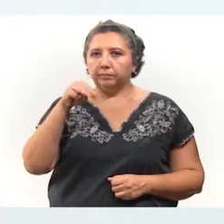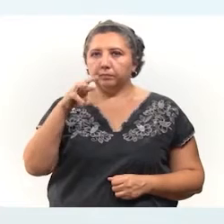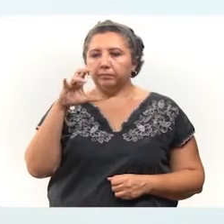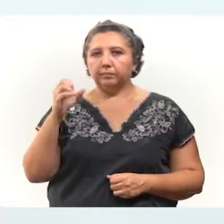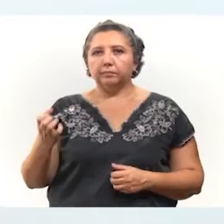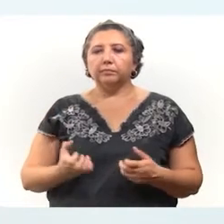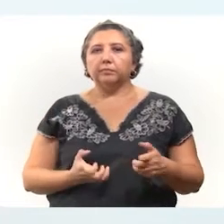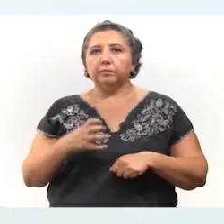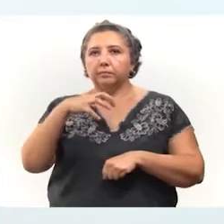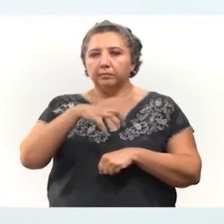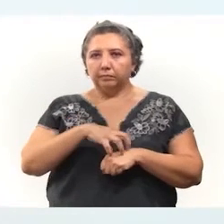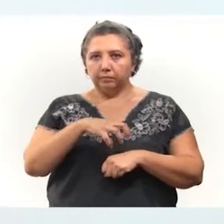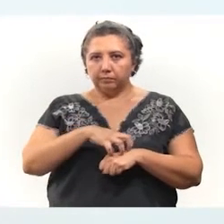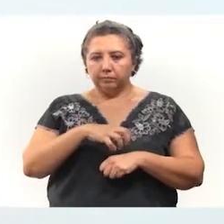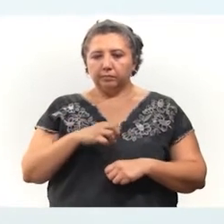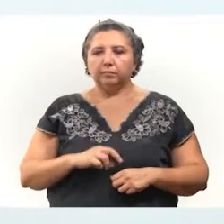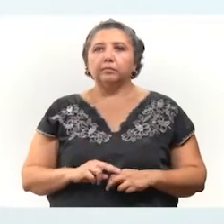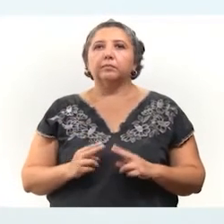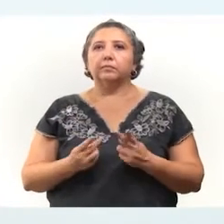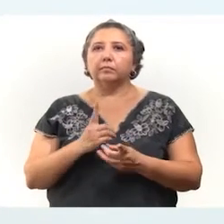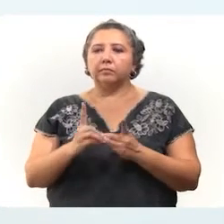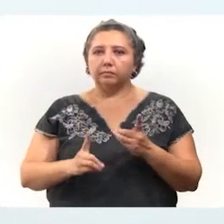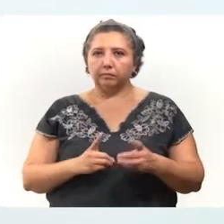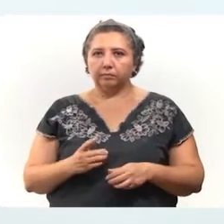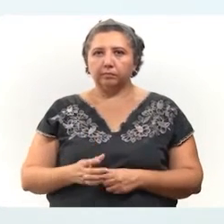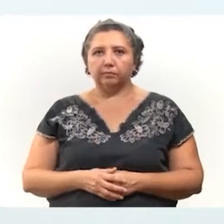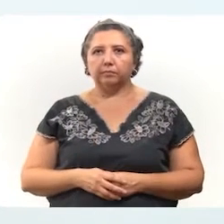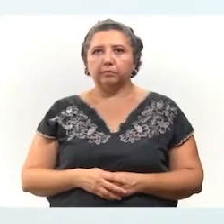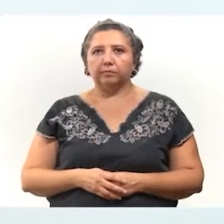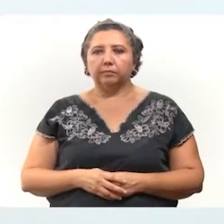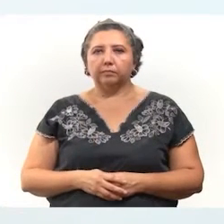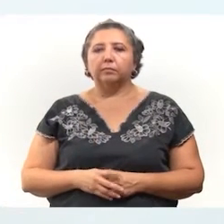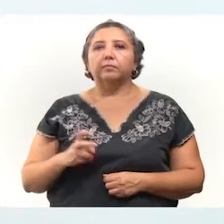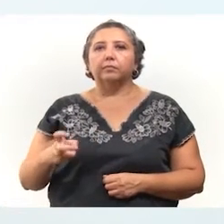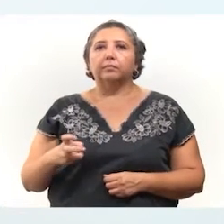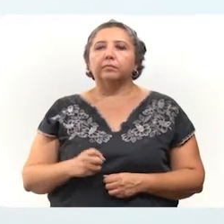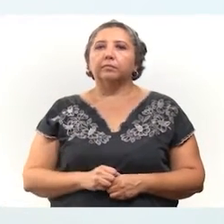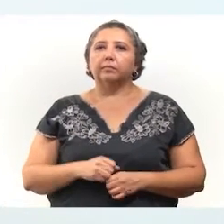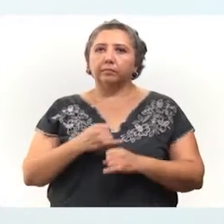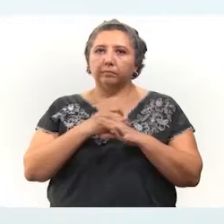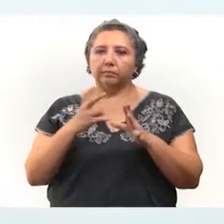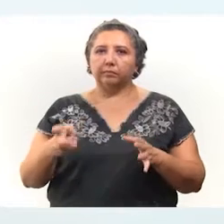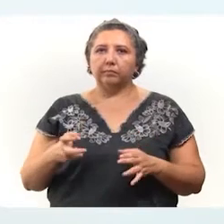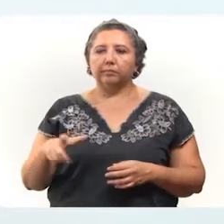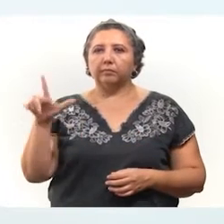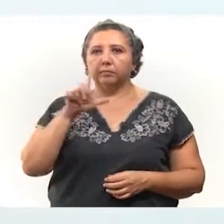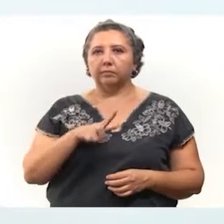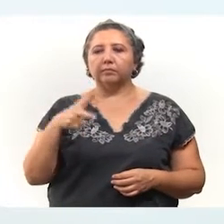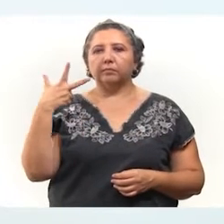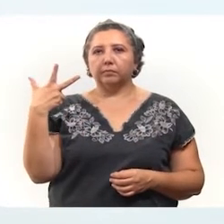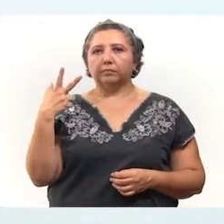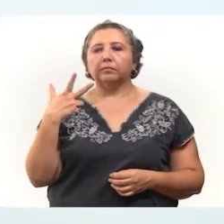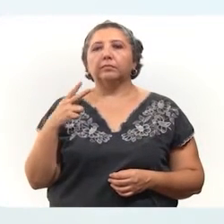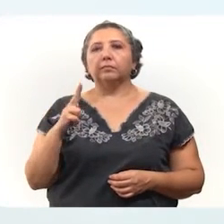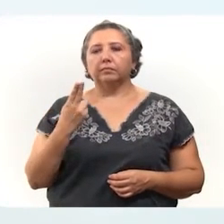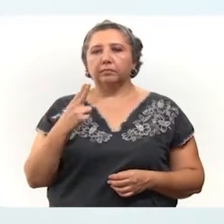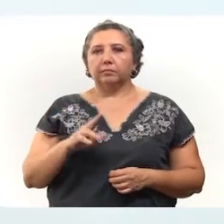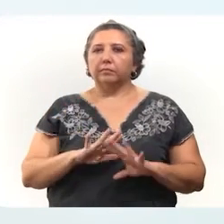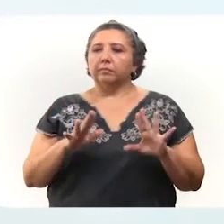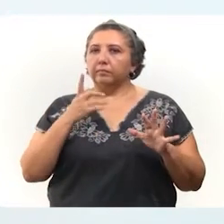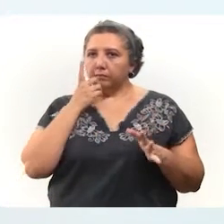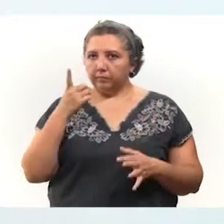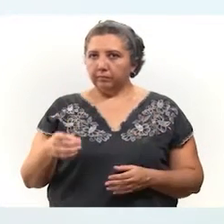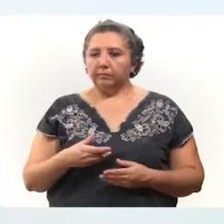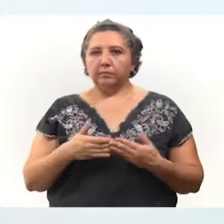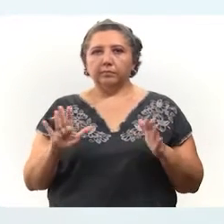mako amal hospitalo, y tel buka, mako kuchul san samali, tak begla yan 77 juntul ul mak pak teole kohanilo, ti ano hospital te al halachi